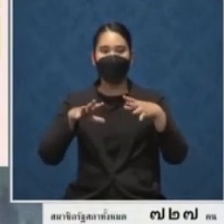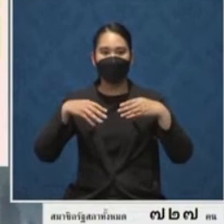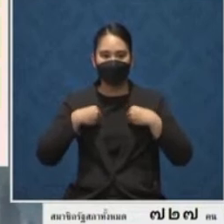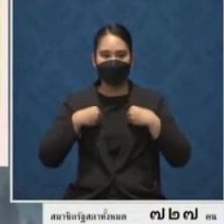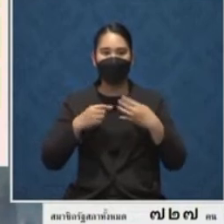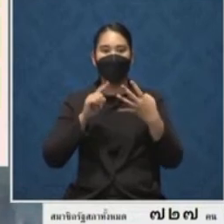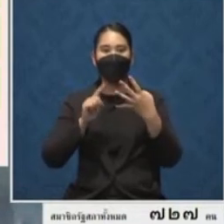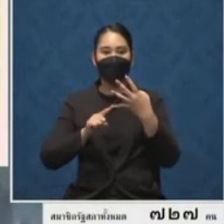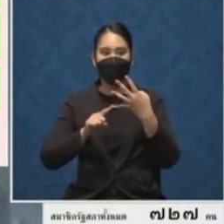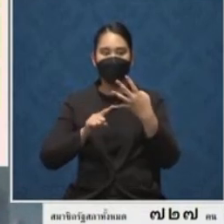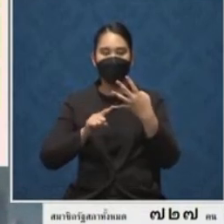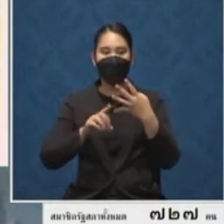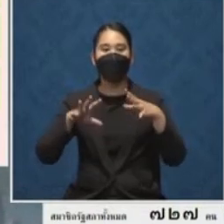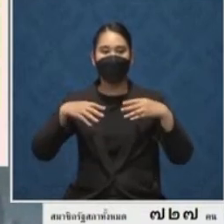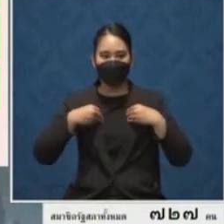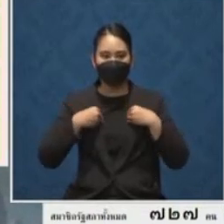การ